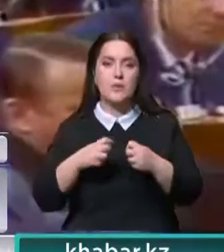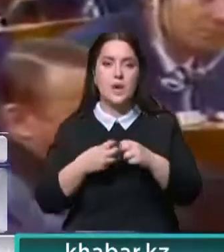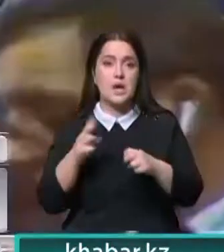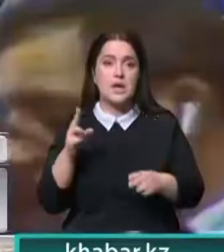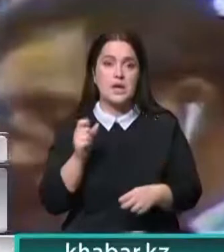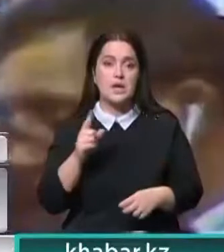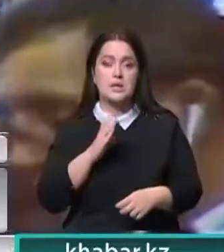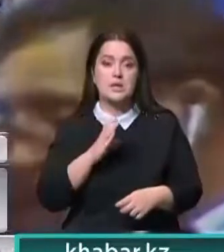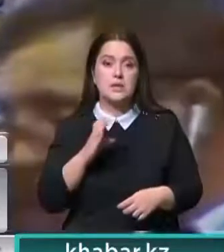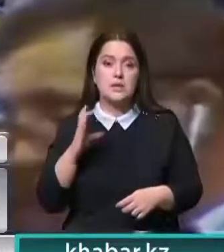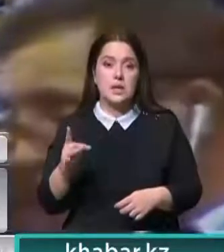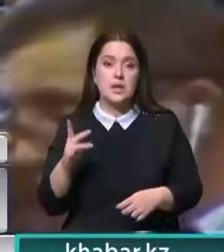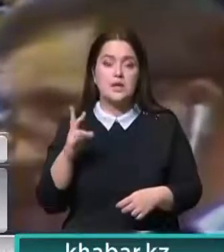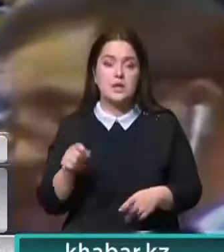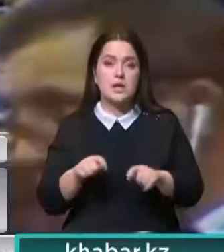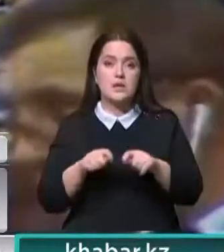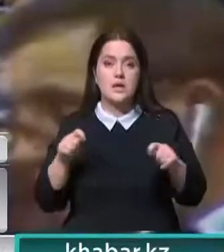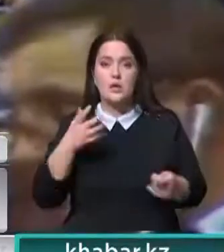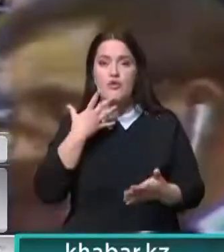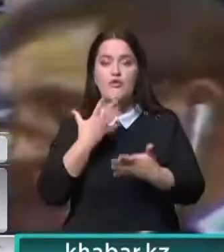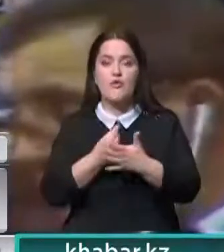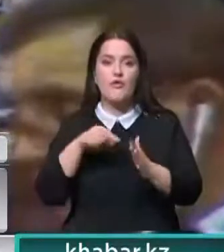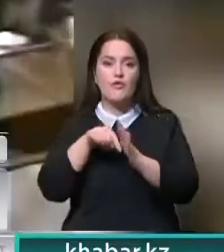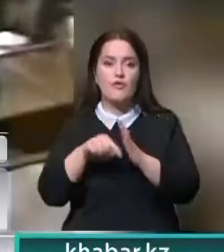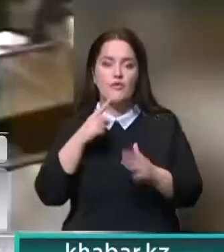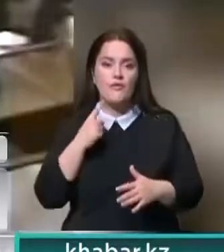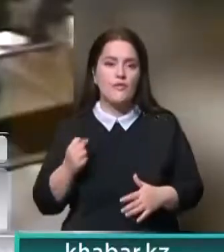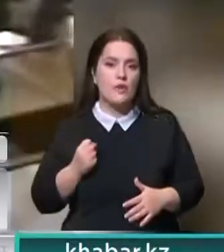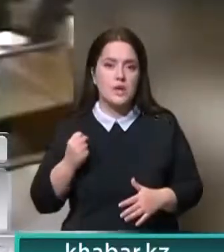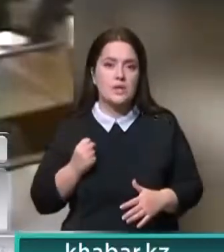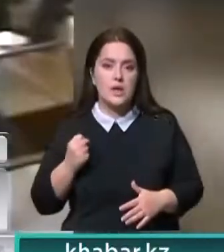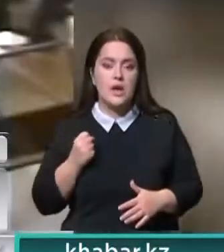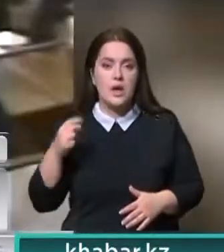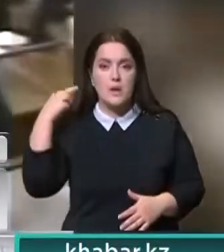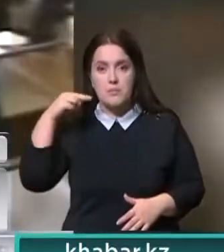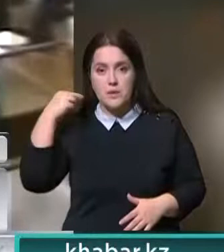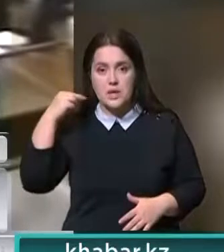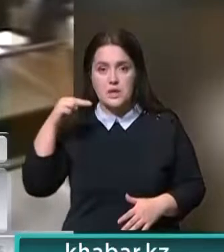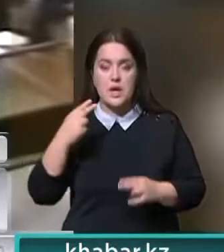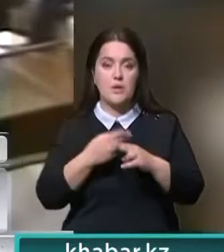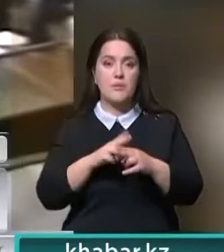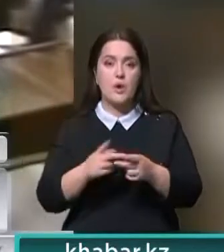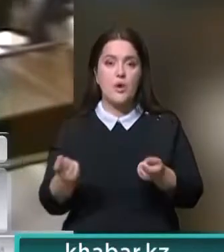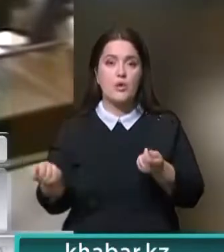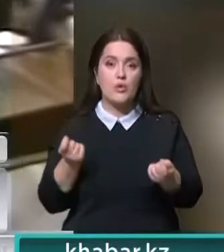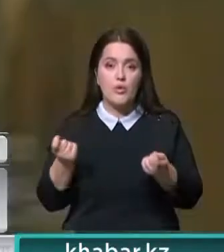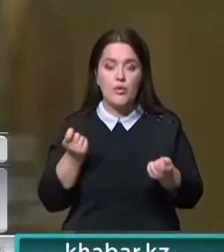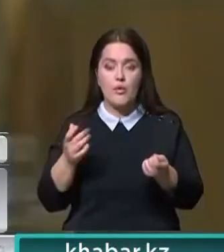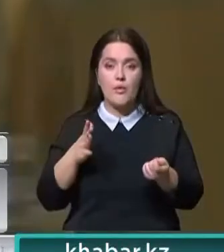КАЗ-СССР получила право на создание собственных внутренних войск и правоохранительных органов, а президент признавался руководителем страны,